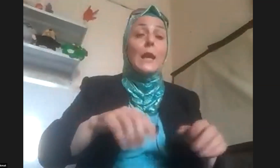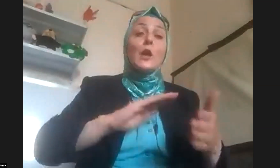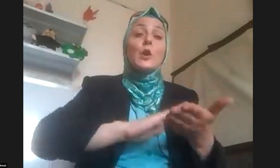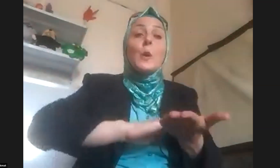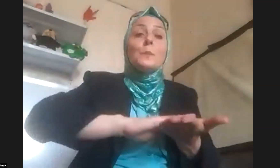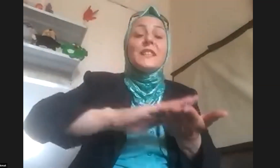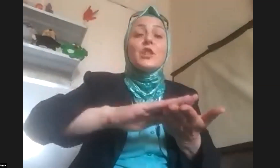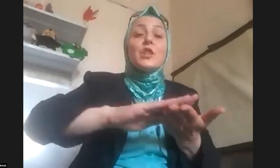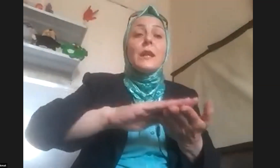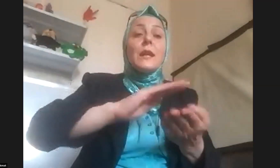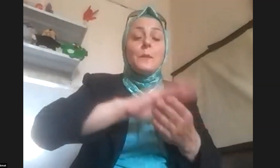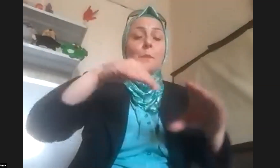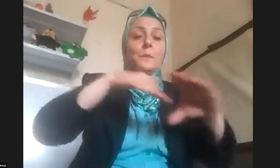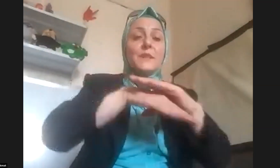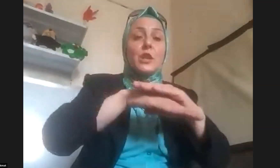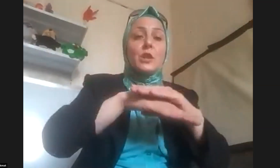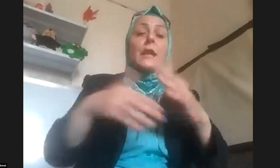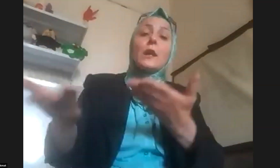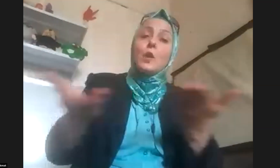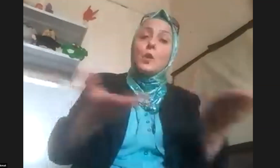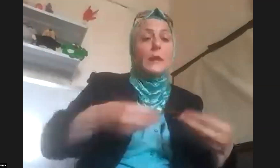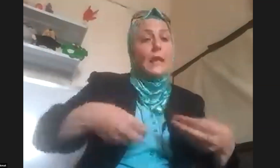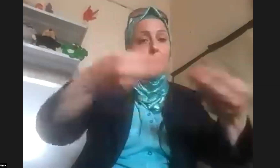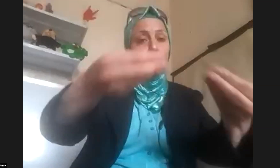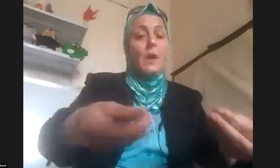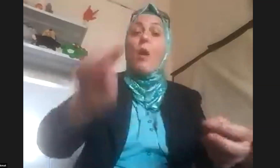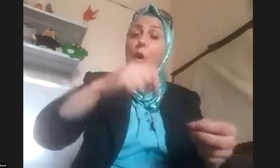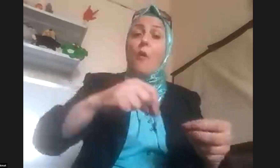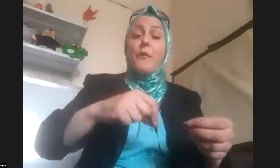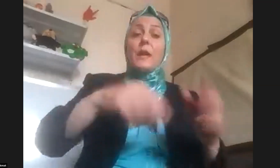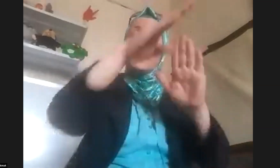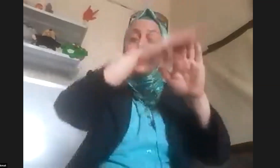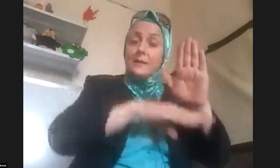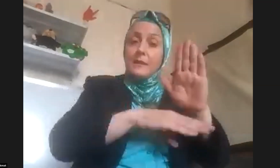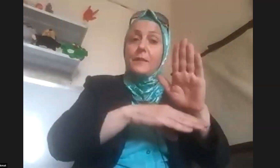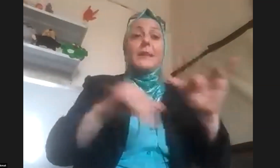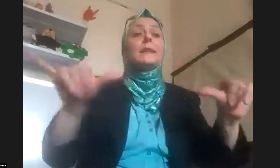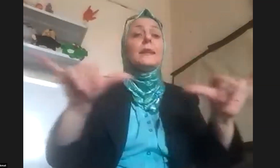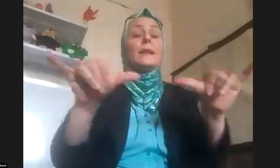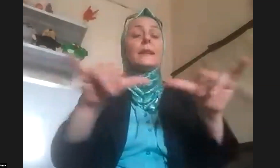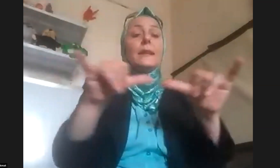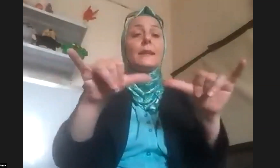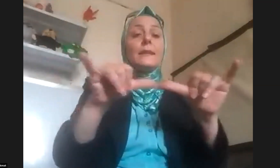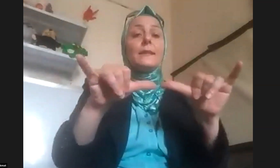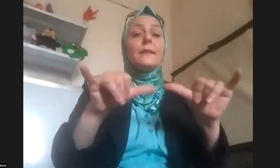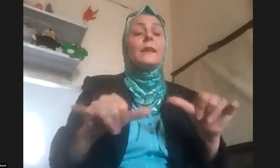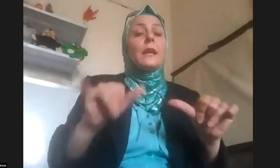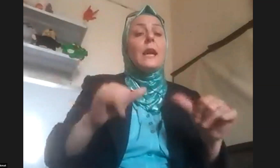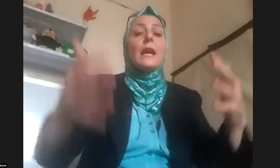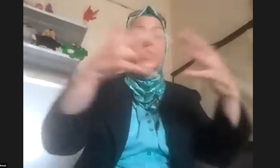وكل عروض المقدمين والمقدمات راح تكون متوفرة عبر صفحة الإنترنت للآيني، الشبكة المشتركة للتعليم في حالات